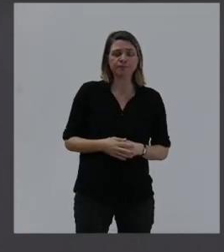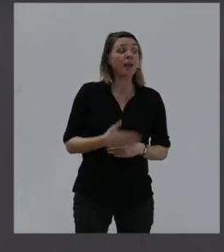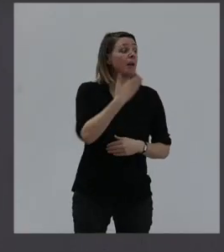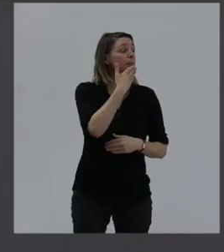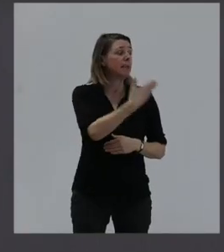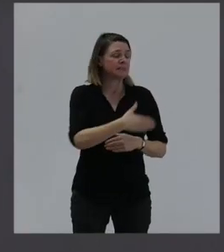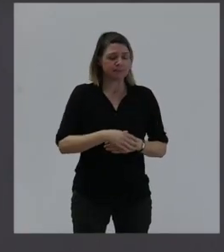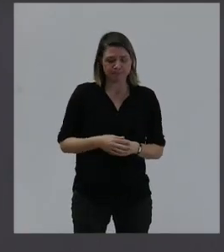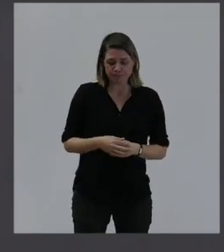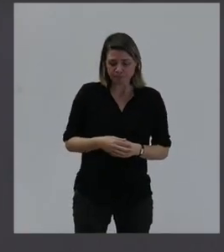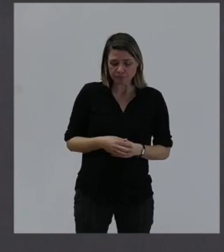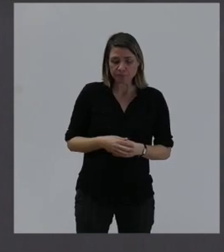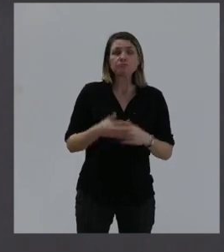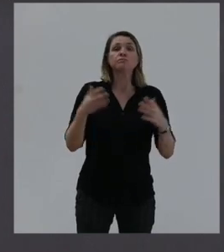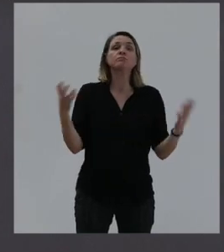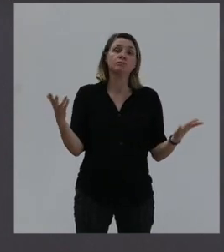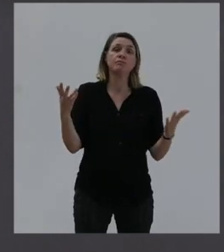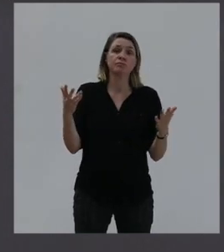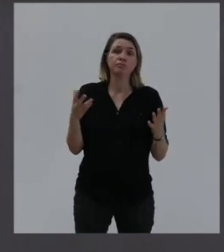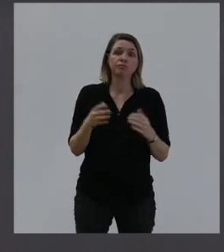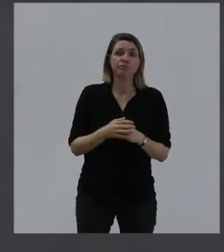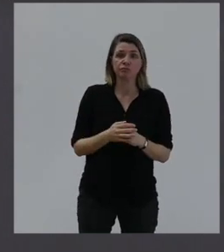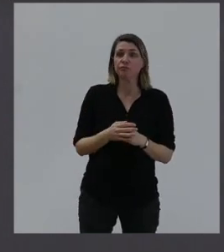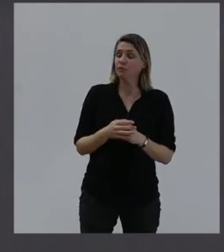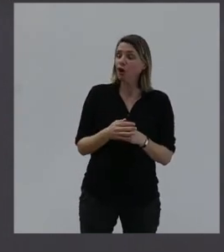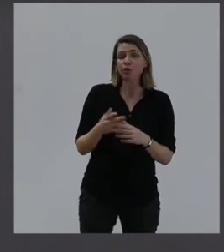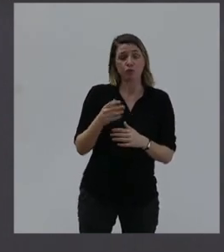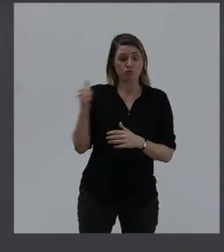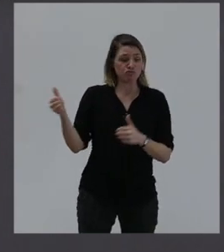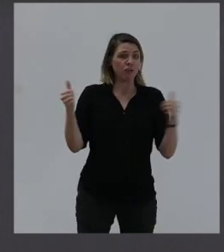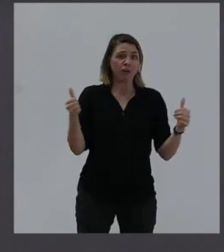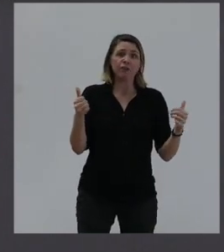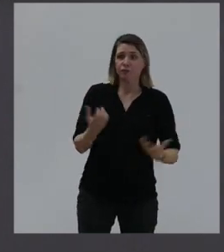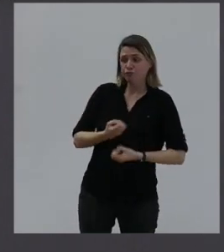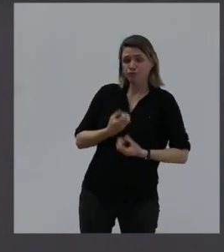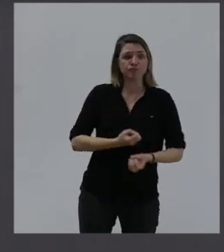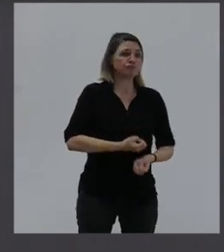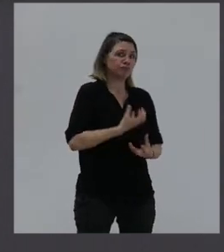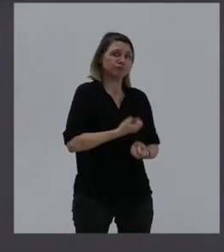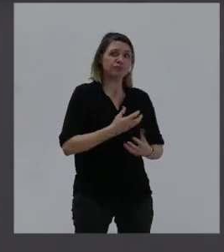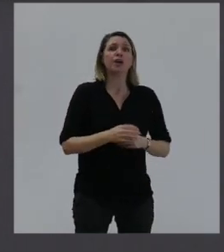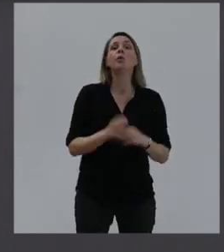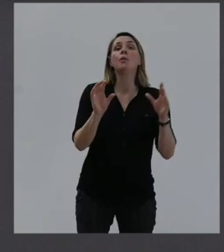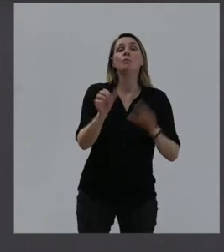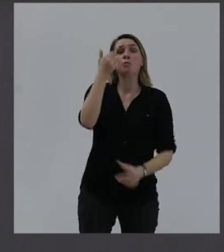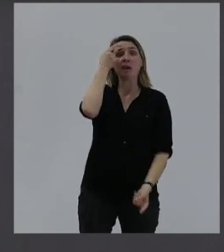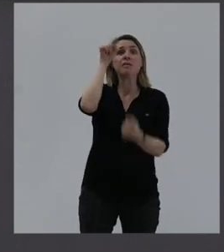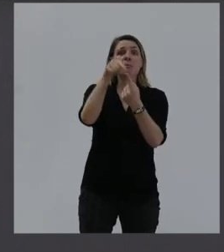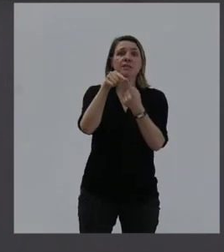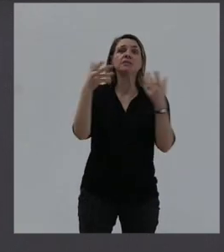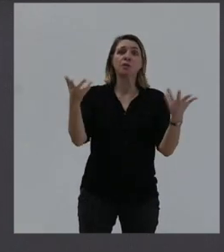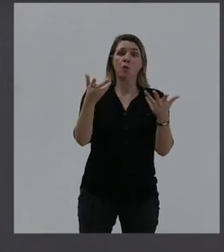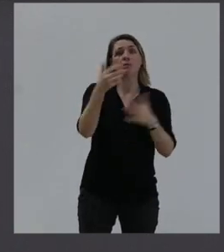Voilà, donc maintenant que les propos liminaires un peu généraux, on va rentrer dans le vif du premier sujet, la première thématique, celle de